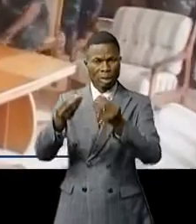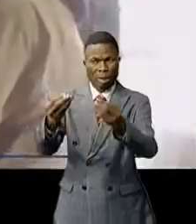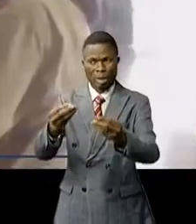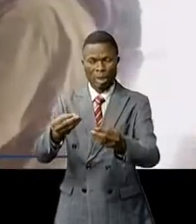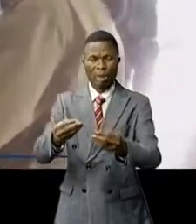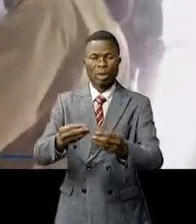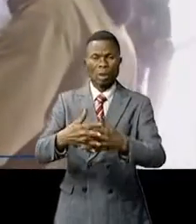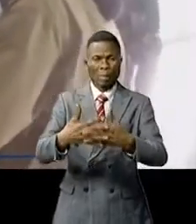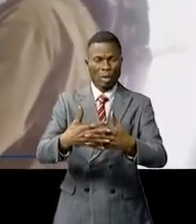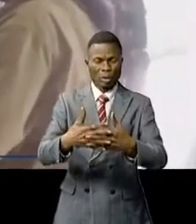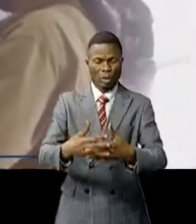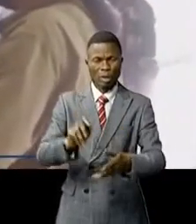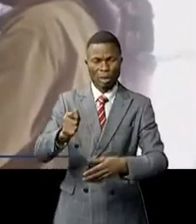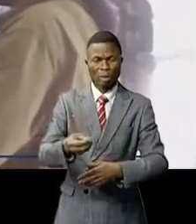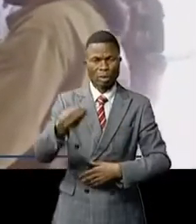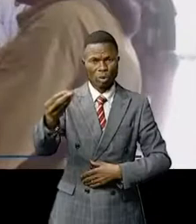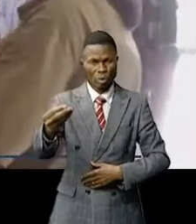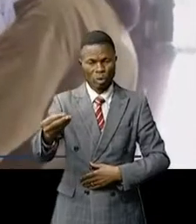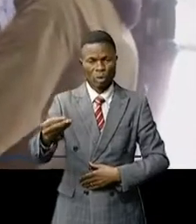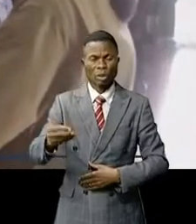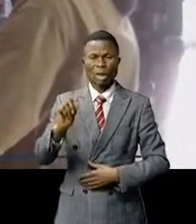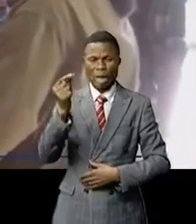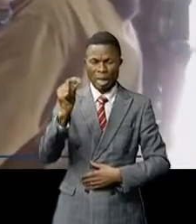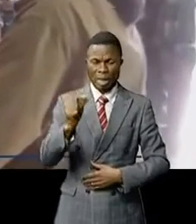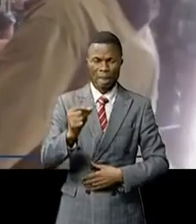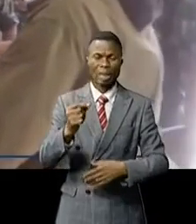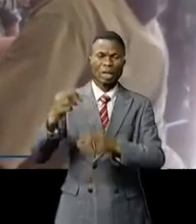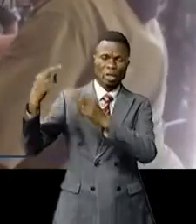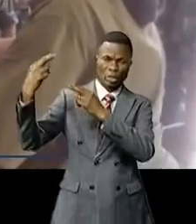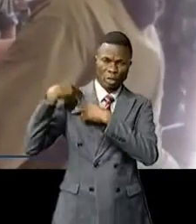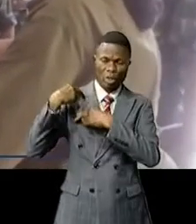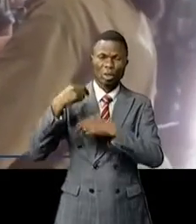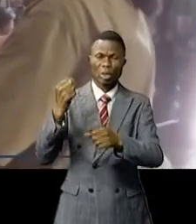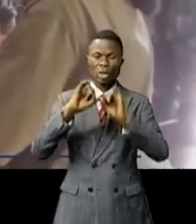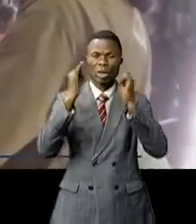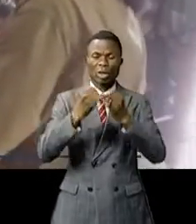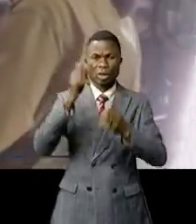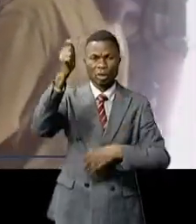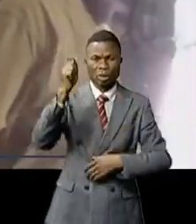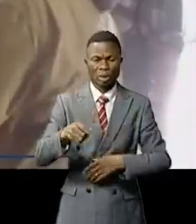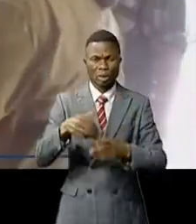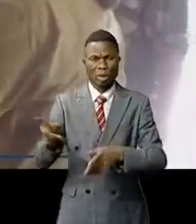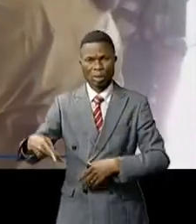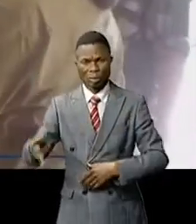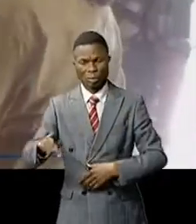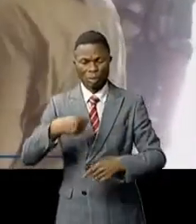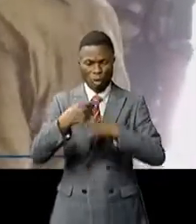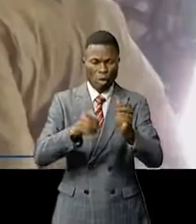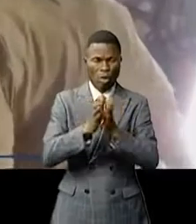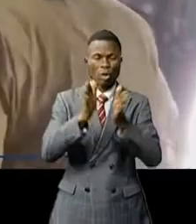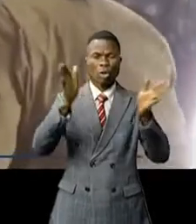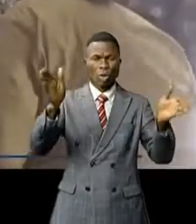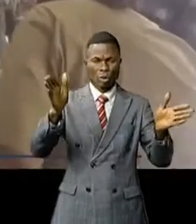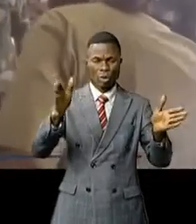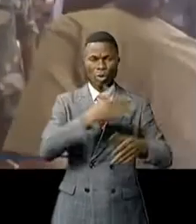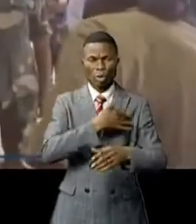des tracteurs au gouverneur de province, la semence aux officiers chargés de l'industrie militaire au niveau provincial avant de lancer officiellement